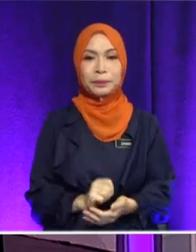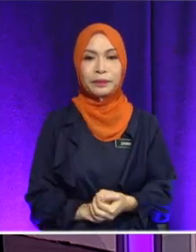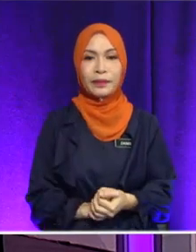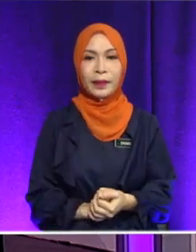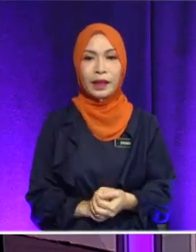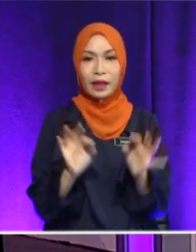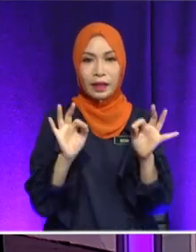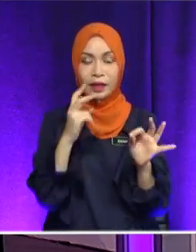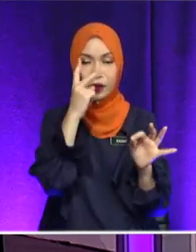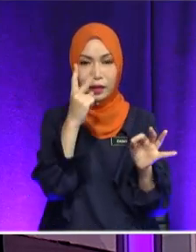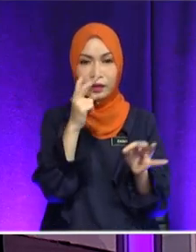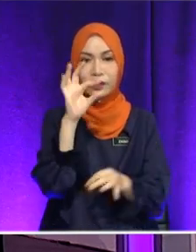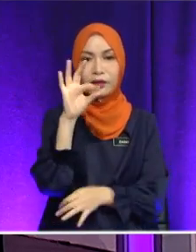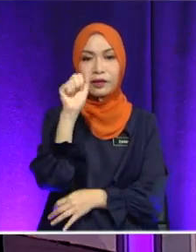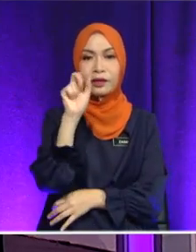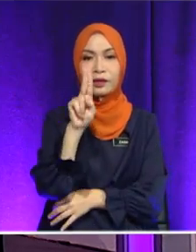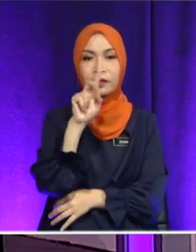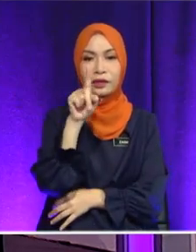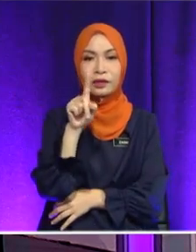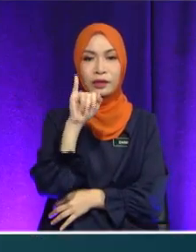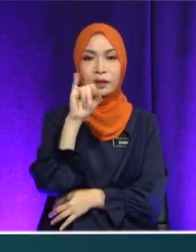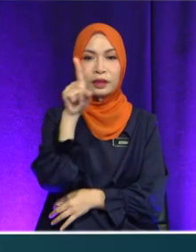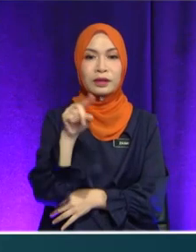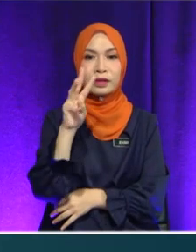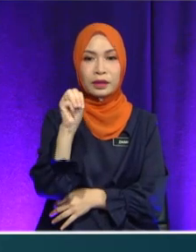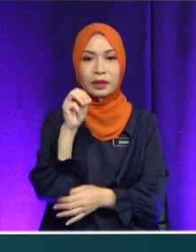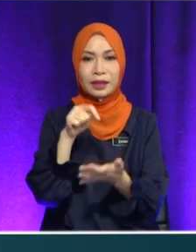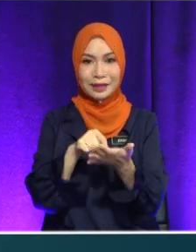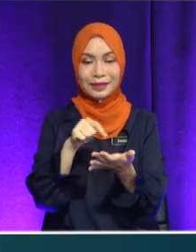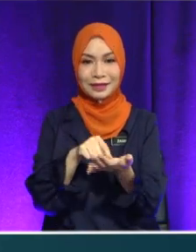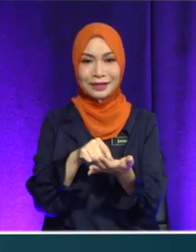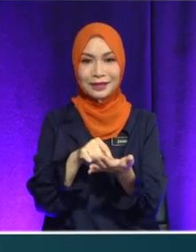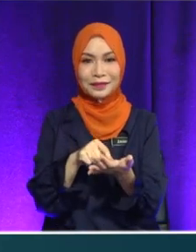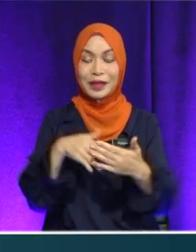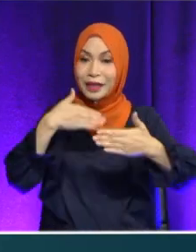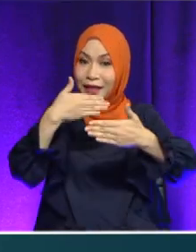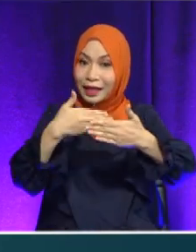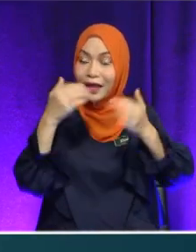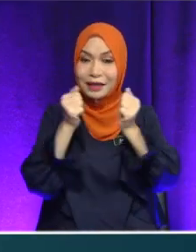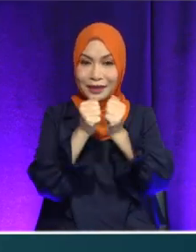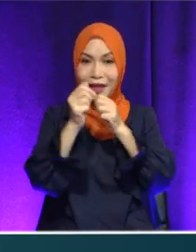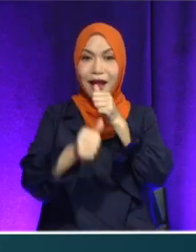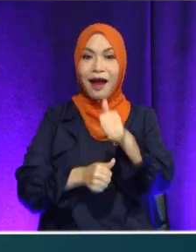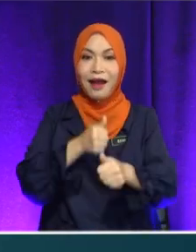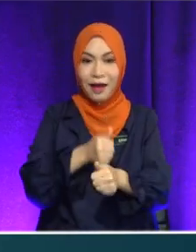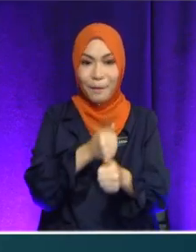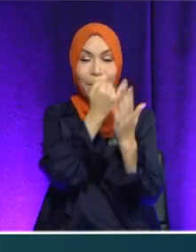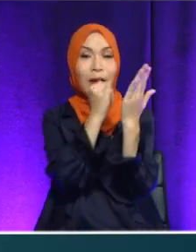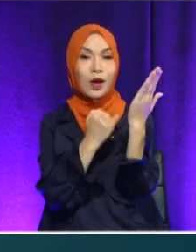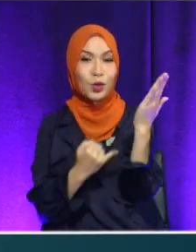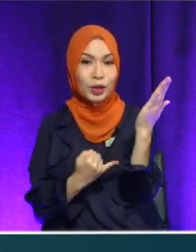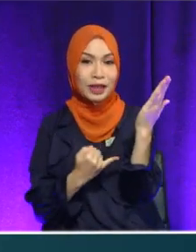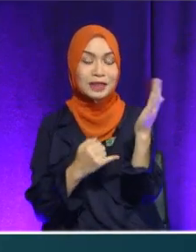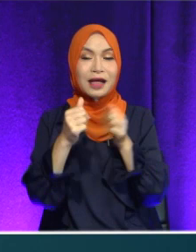pada aliran ini adalah menolak peniruan terhadap alam Maksudnya di sini dia kurangkan melukis alam ya